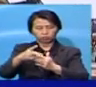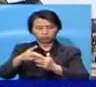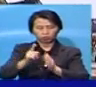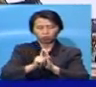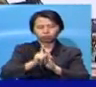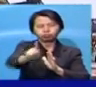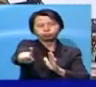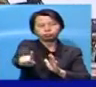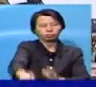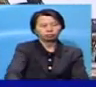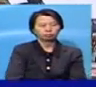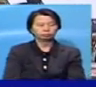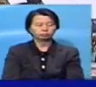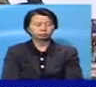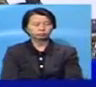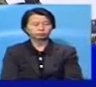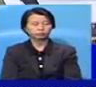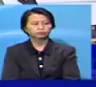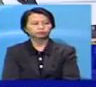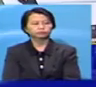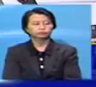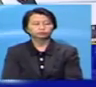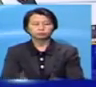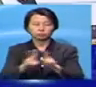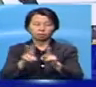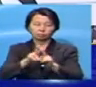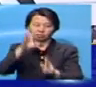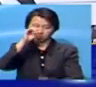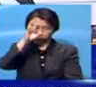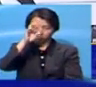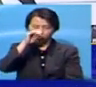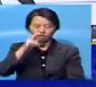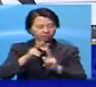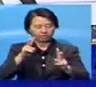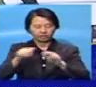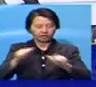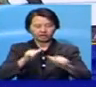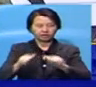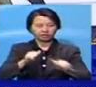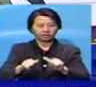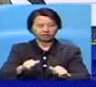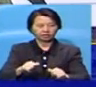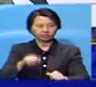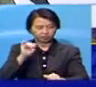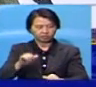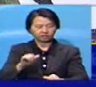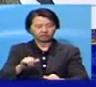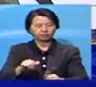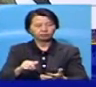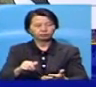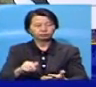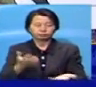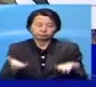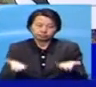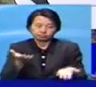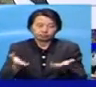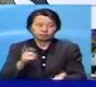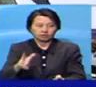mungk genetikat Kampung Boy manguk sawah